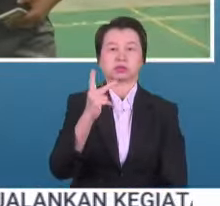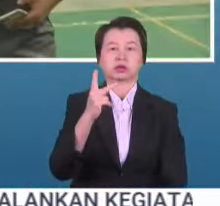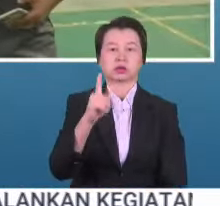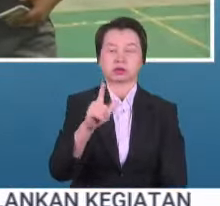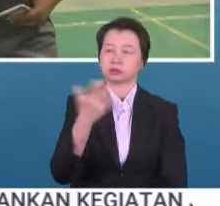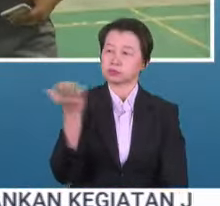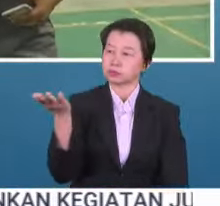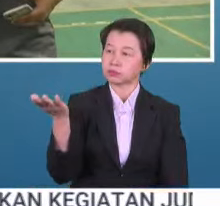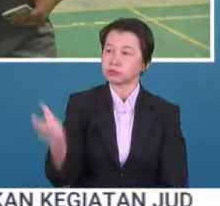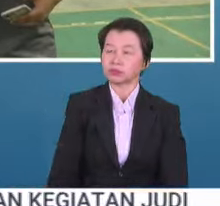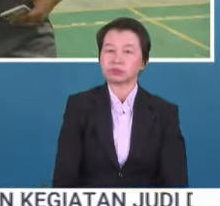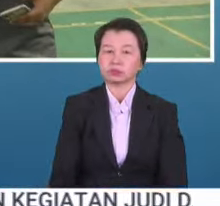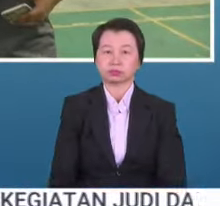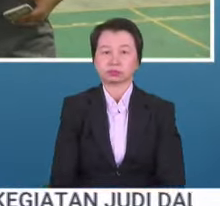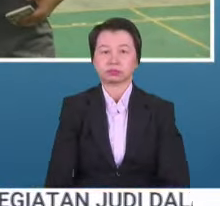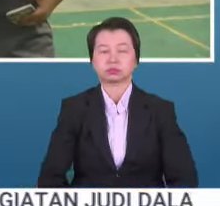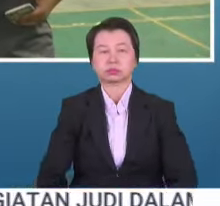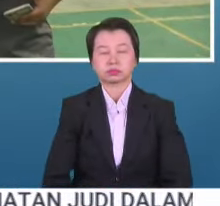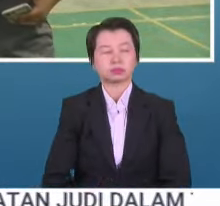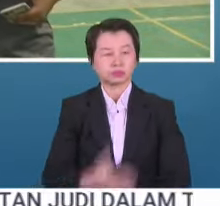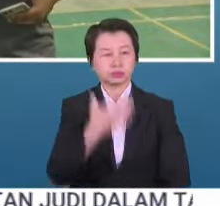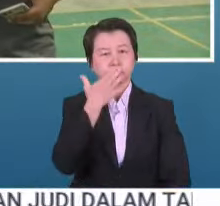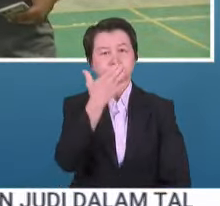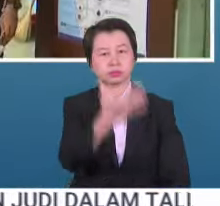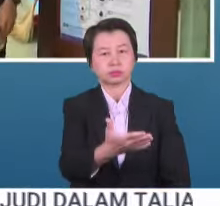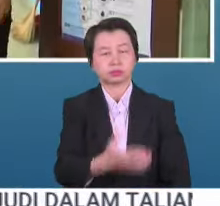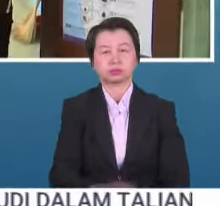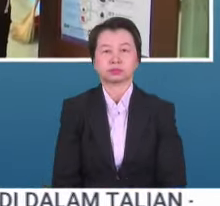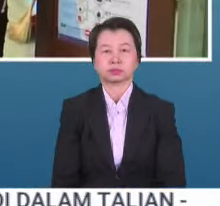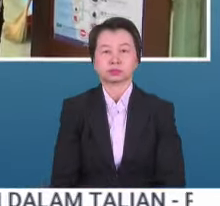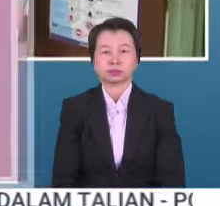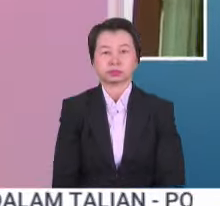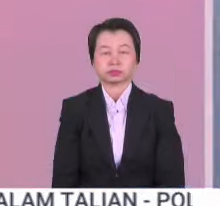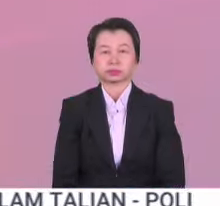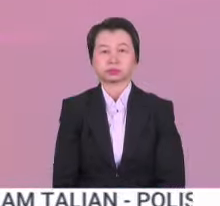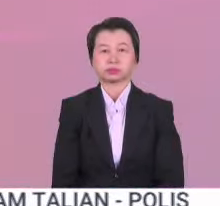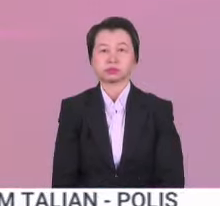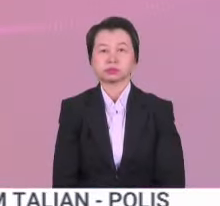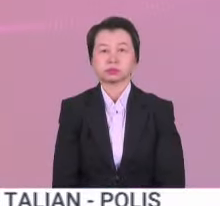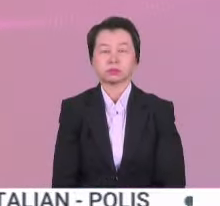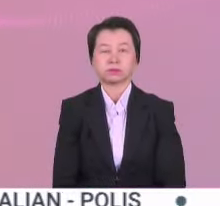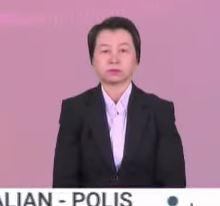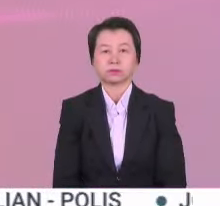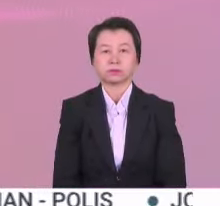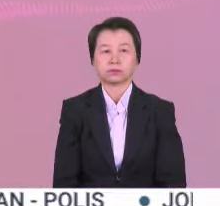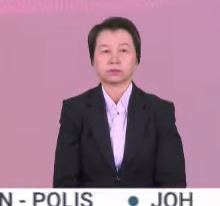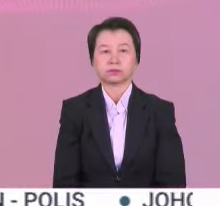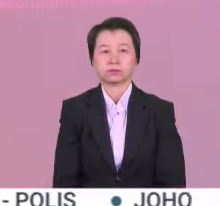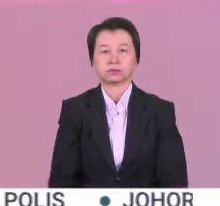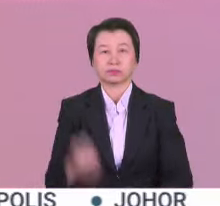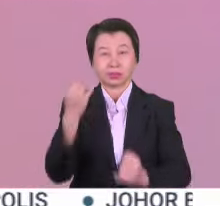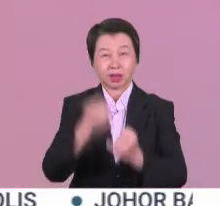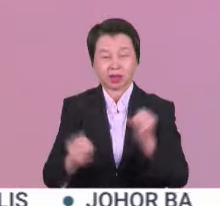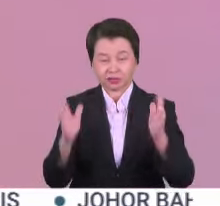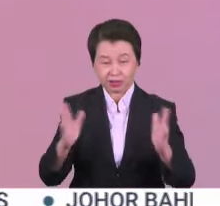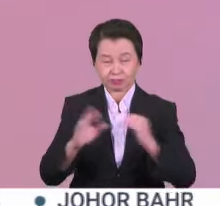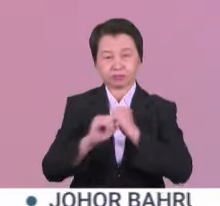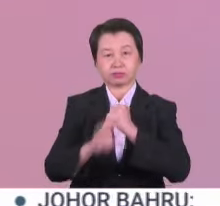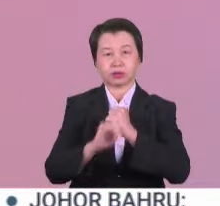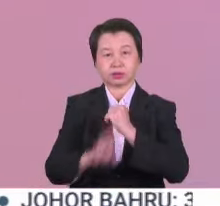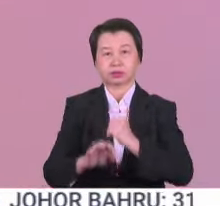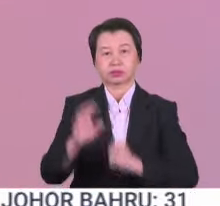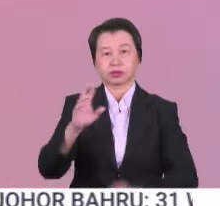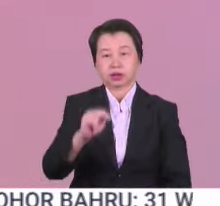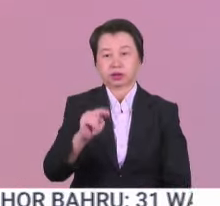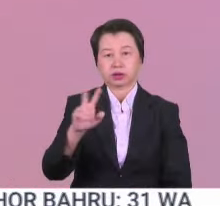Kota Media. Baik, terima kasih Hazwan. Menghampiri tempoh akhir berkempen PRK Dun